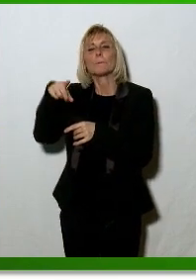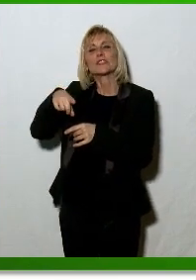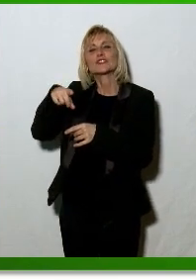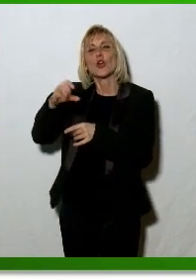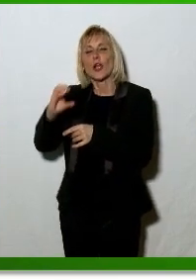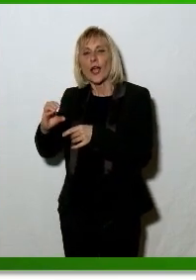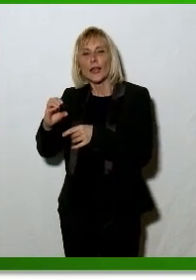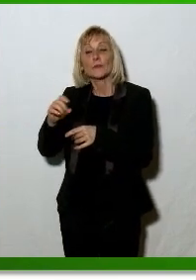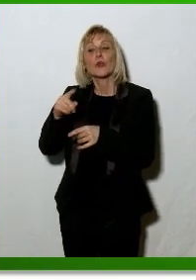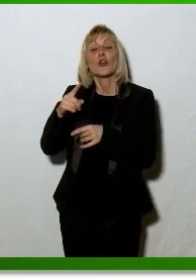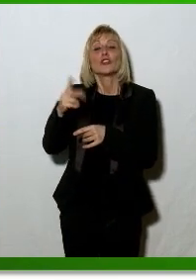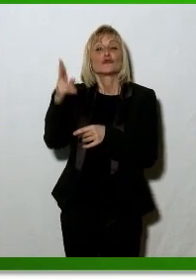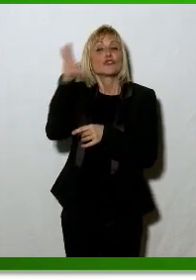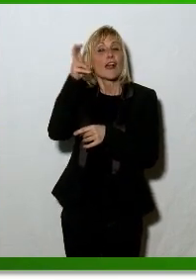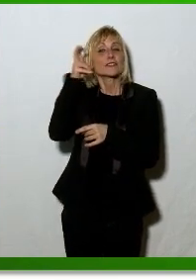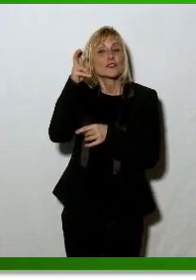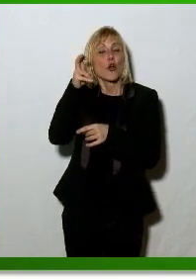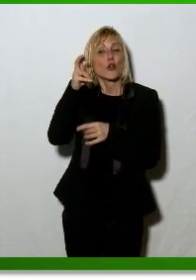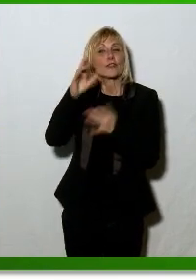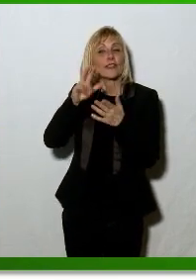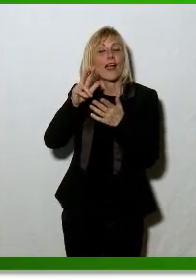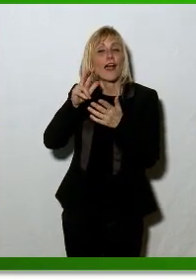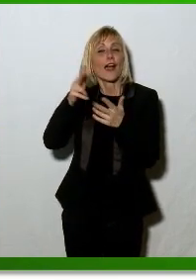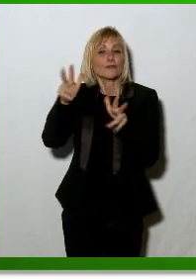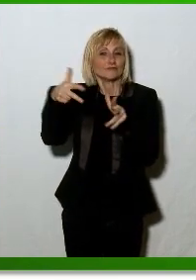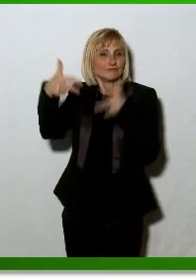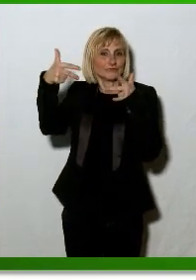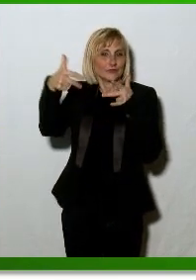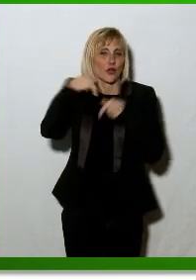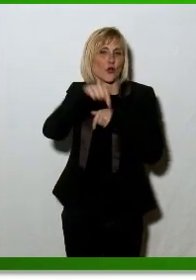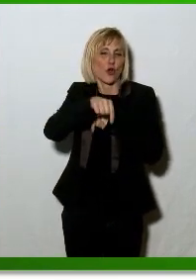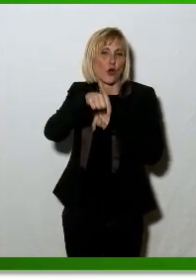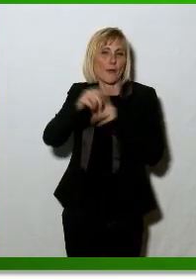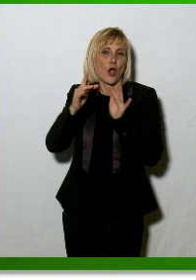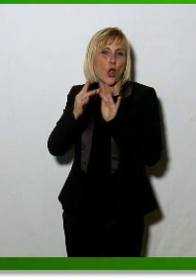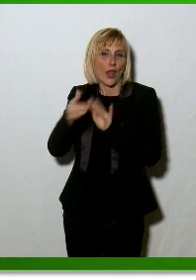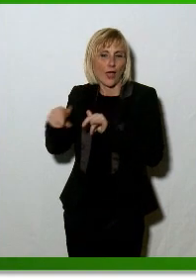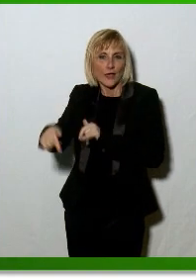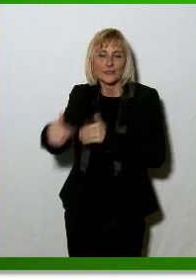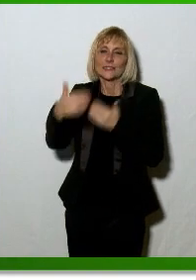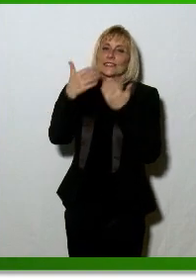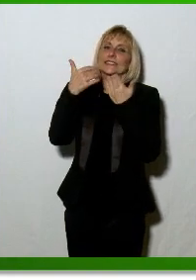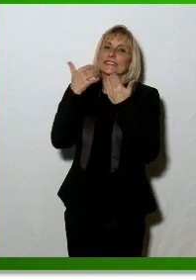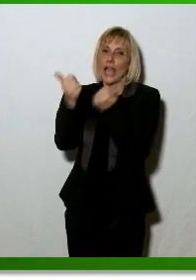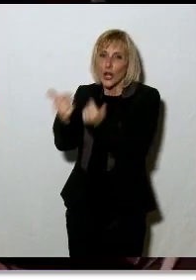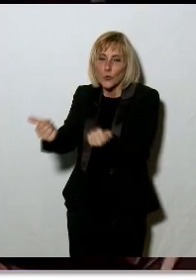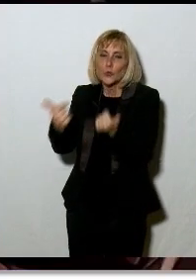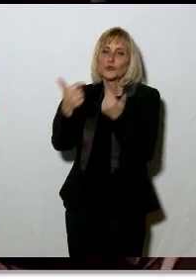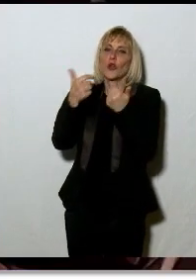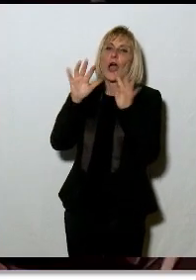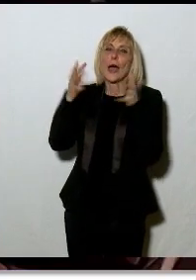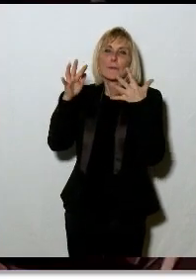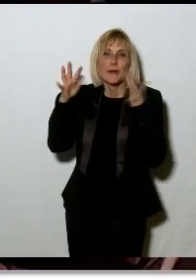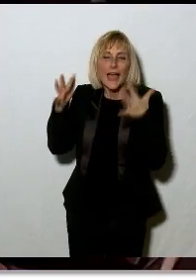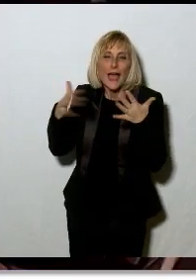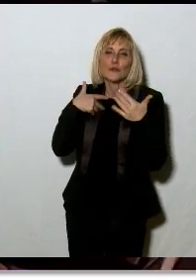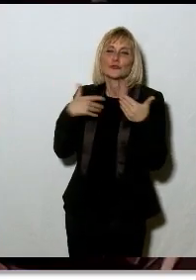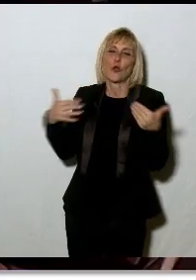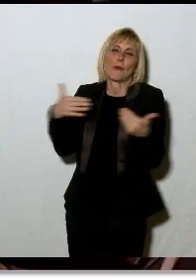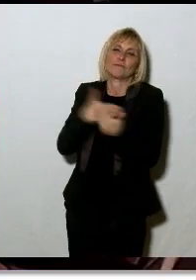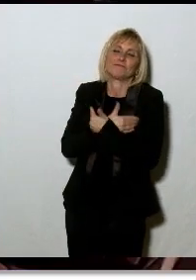ascolta in streaming e che saluto salutiamo con un affettuoso applauso rivolto a lui e a tutti